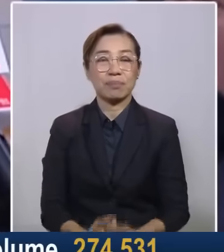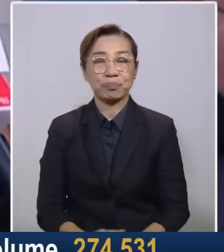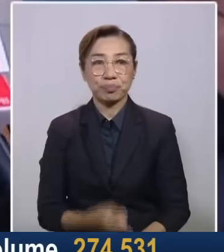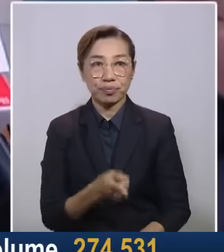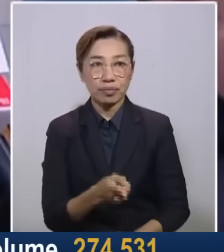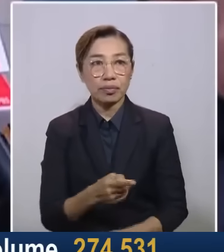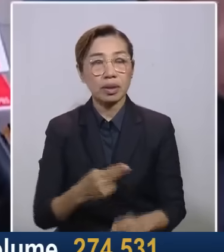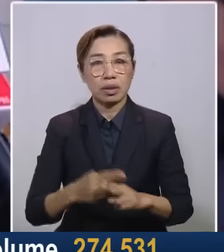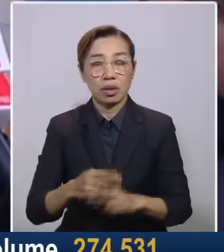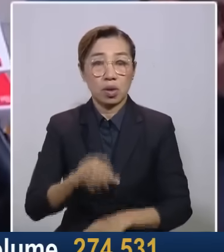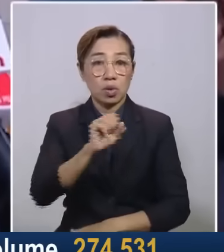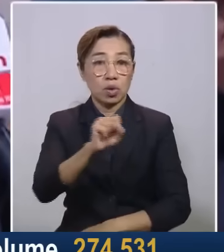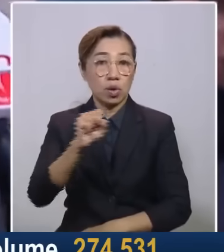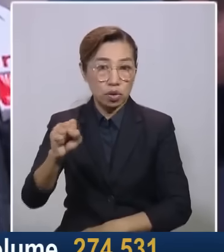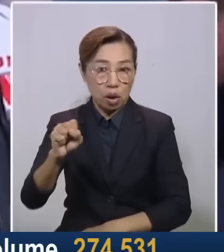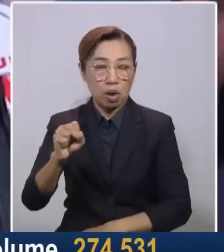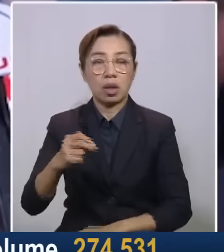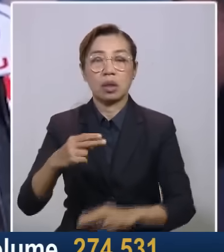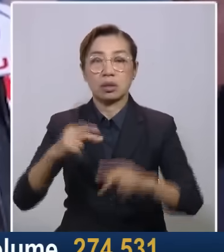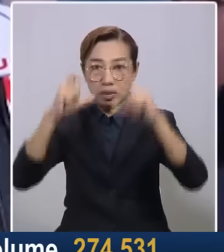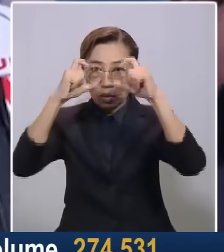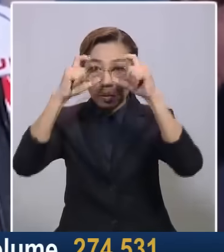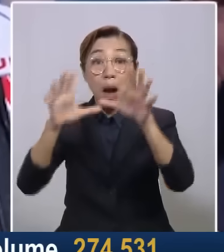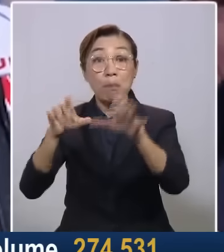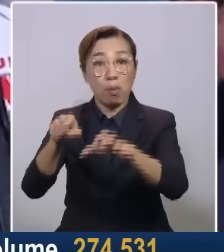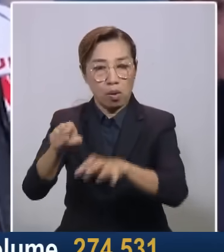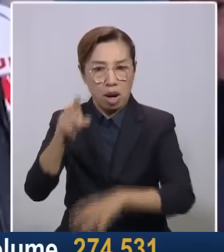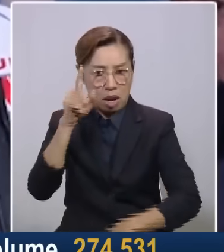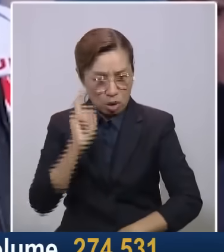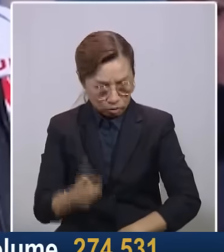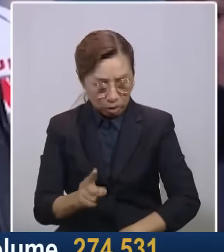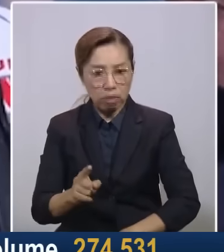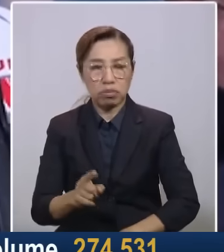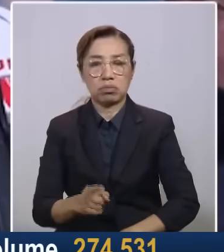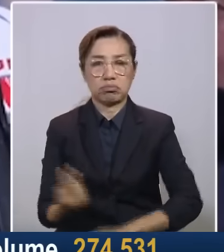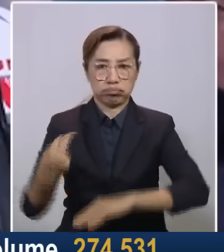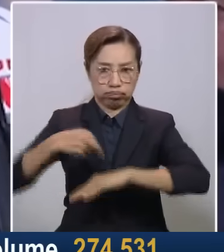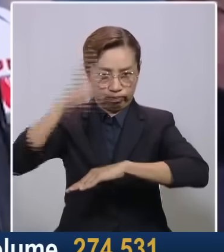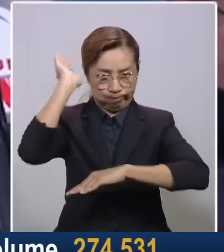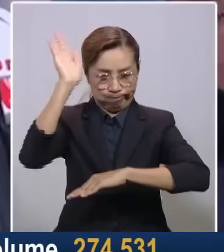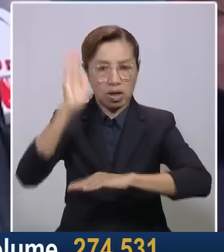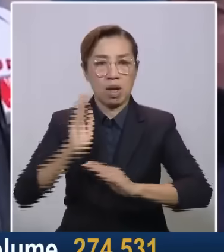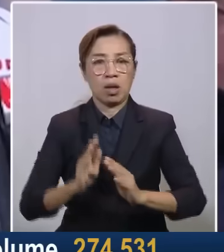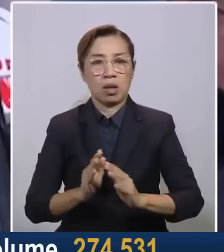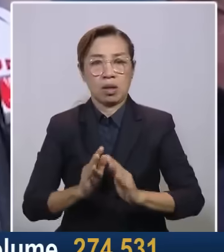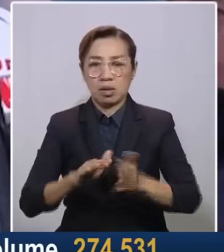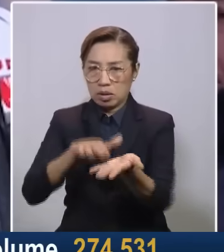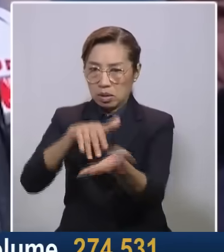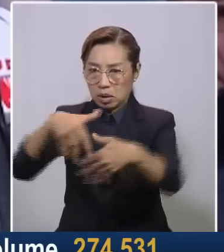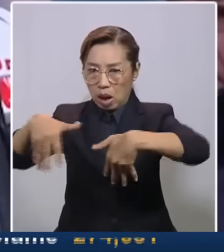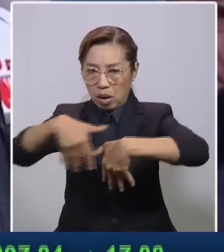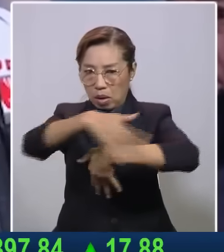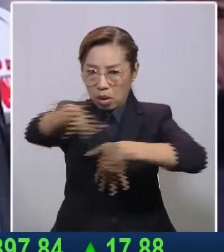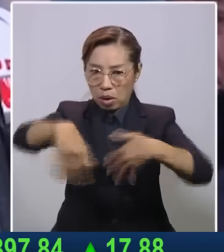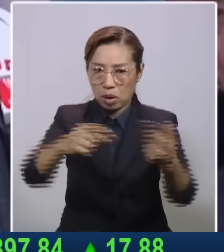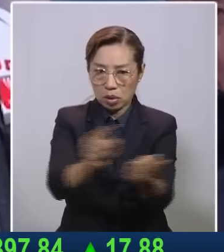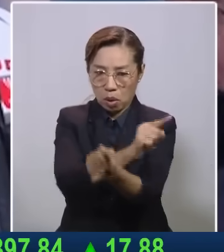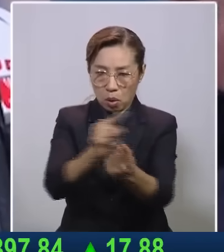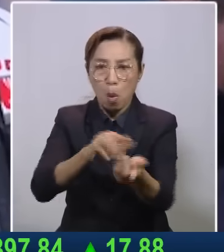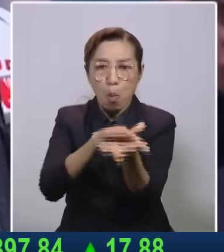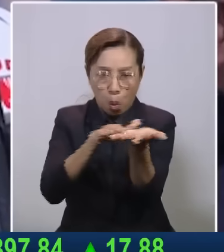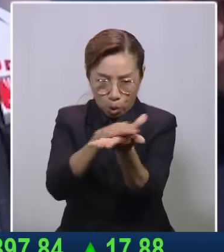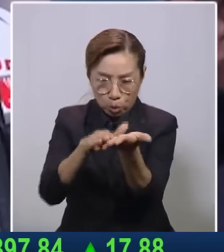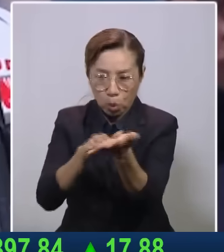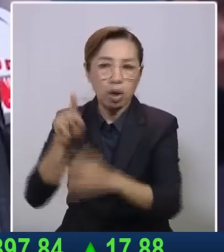ชยามพวาจะต้องออกมารับผิดแล้วก็ขอโทษต่อสังคมและขอโทษผู้เสียหายทั้งหมดด้วยรวมถึงต้องชดเชย